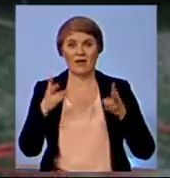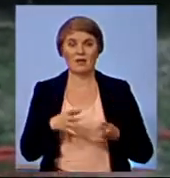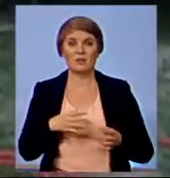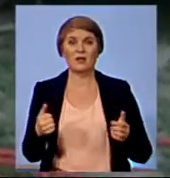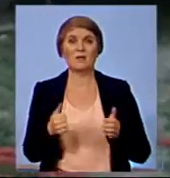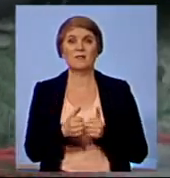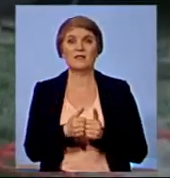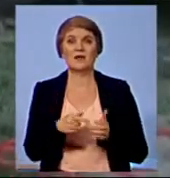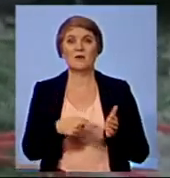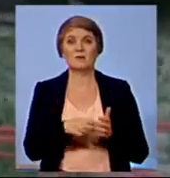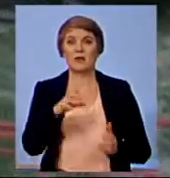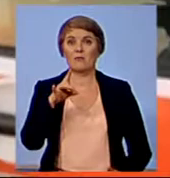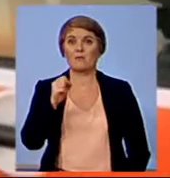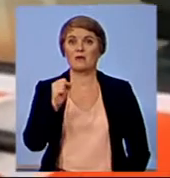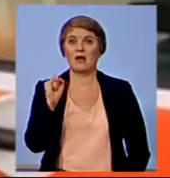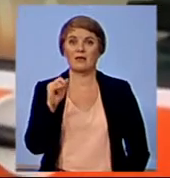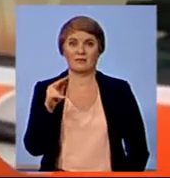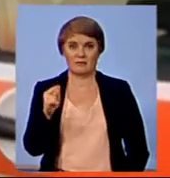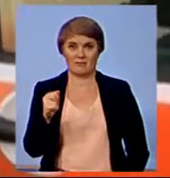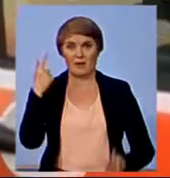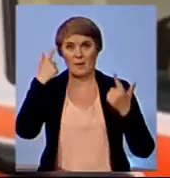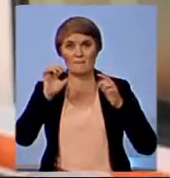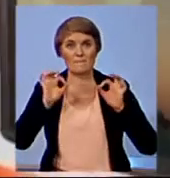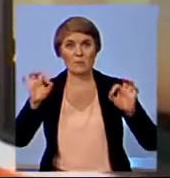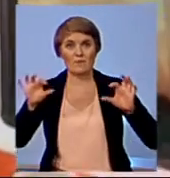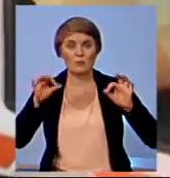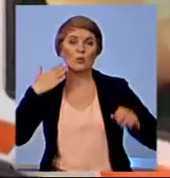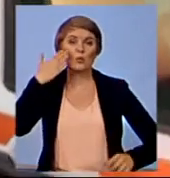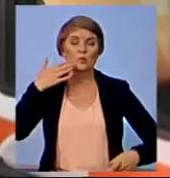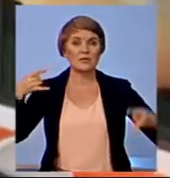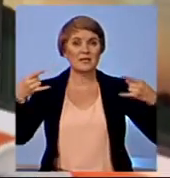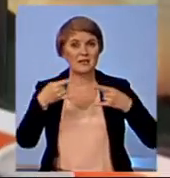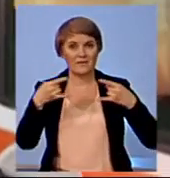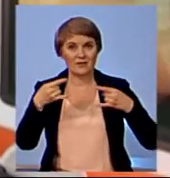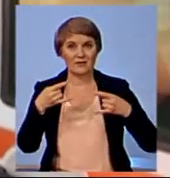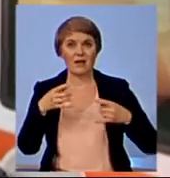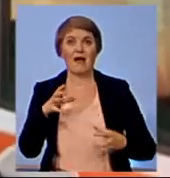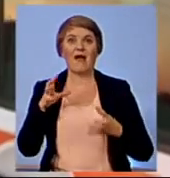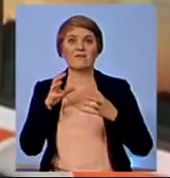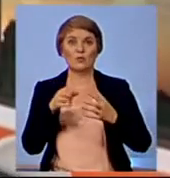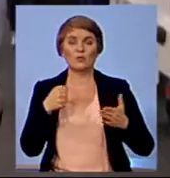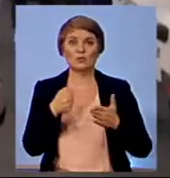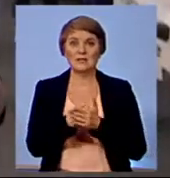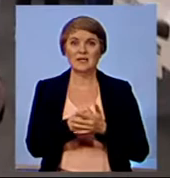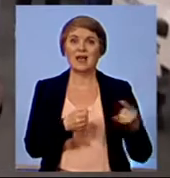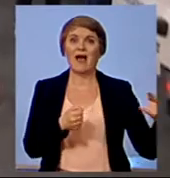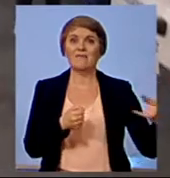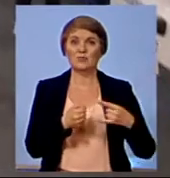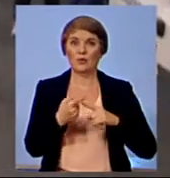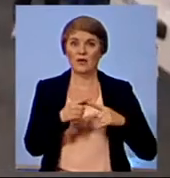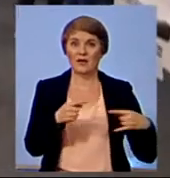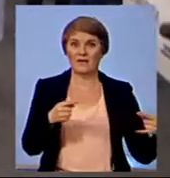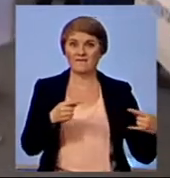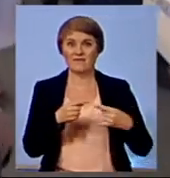на сході країни. Як повідомив румунський телеканал ТВР, автобус зіткнувся з авто, яке вискочило на зустрічну смугу і